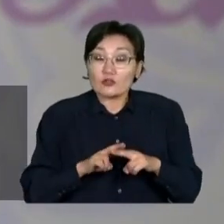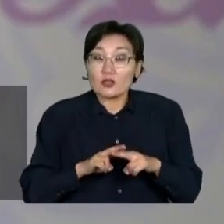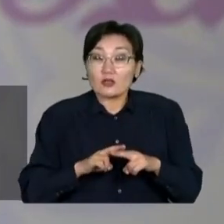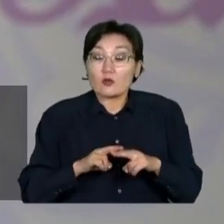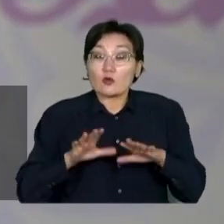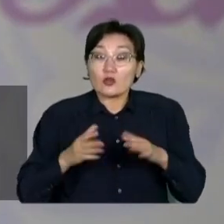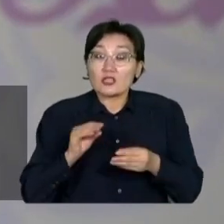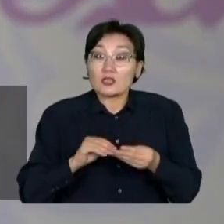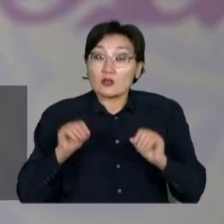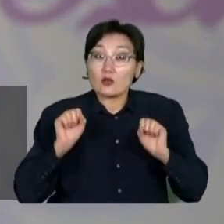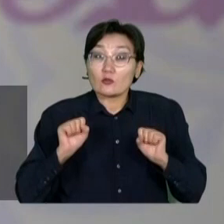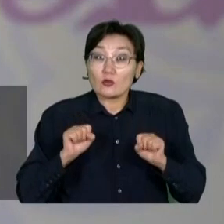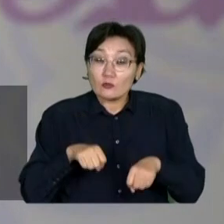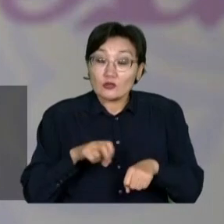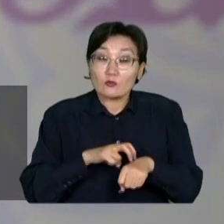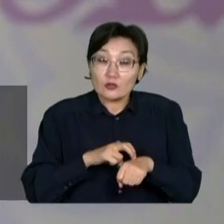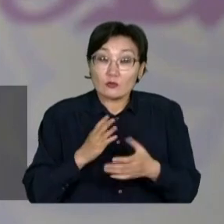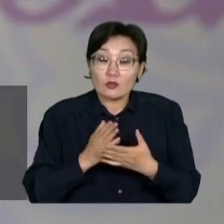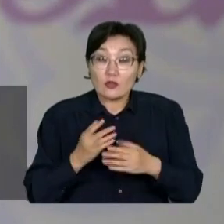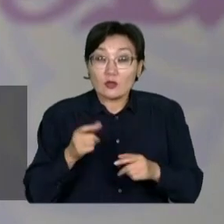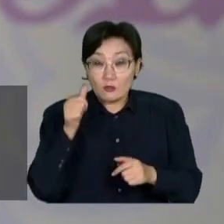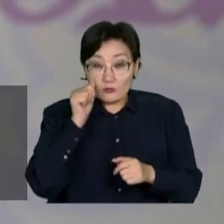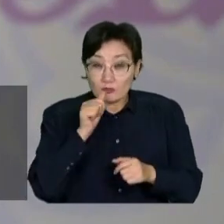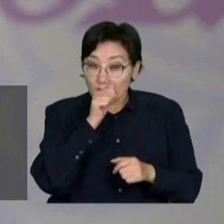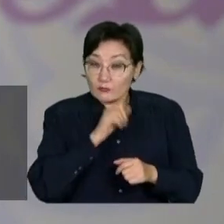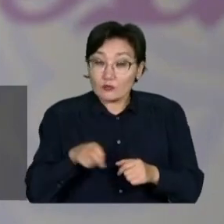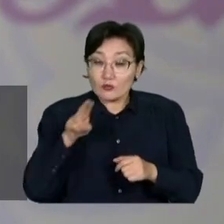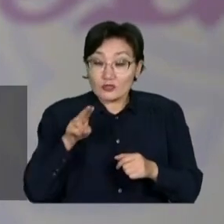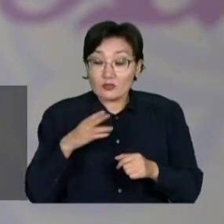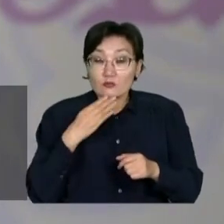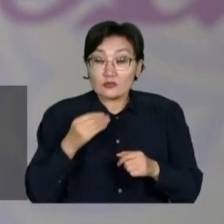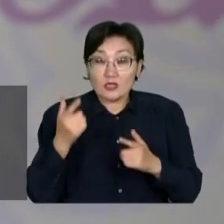мүмкін. Қорқатын болса, сол анонимді түрде QR-кодқа